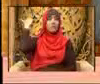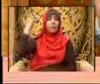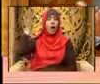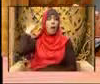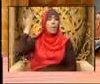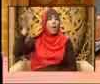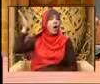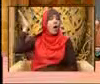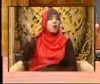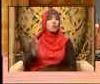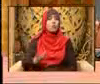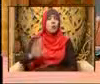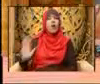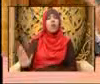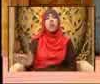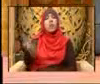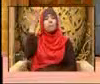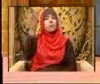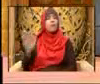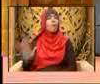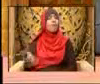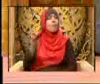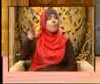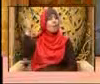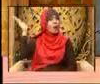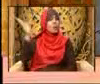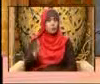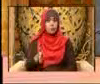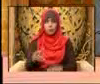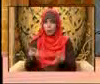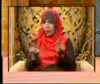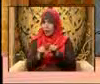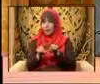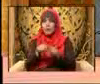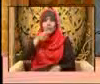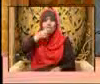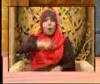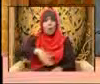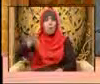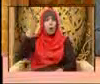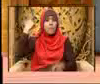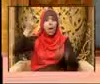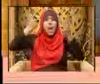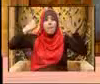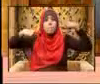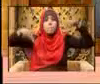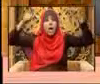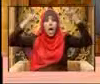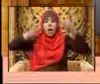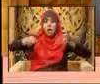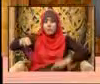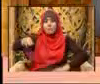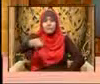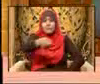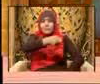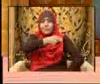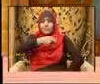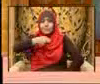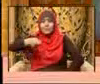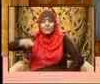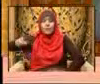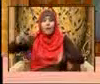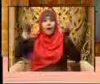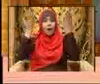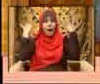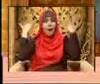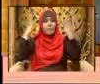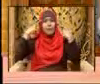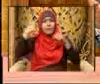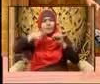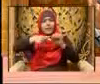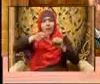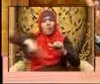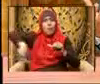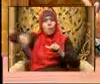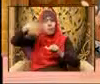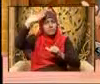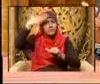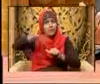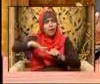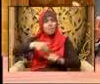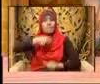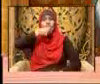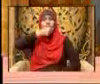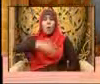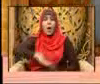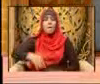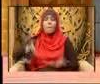ها والرسول صلى الله عليه وسلم رعى الغنم، قالوا له حتى أنت يا رسول الله؟ قال نعم، يعني كان يرعاها النبي صلى الله عليه وسلم على